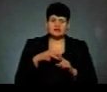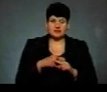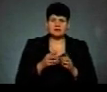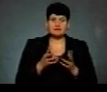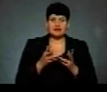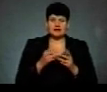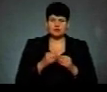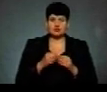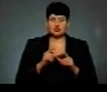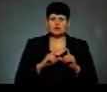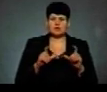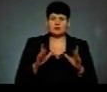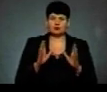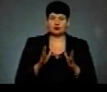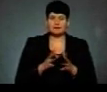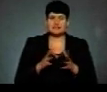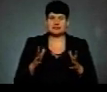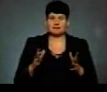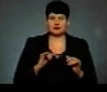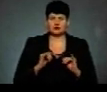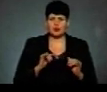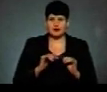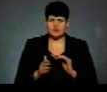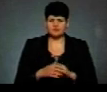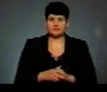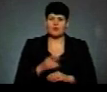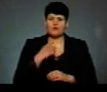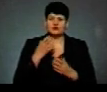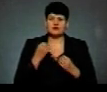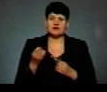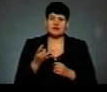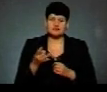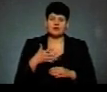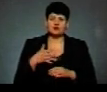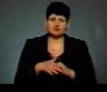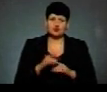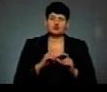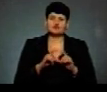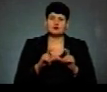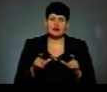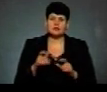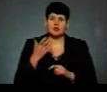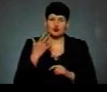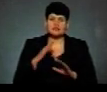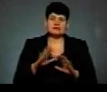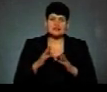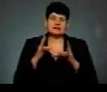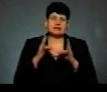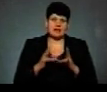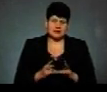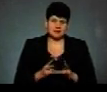кількості студентів, бути максимально толерантними. Але кажу ще раз, я розумію абсолютно студентів, тому що коли стається трагедія,